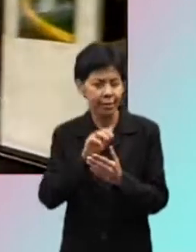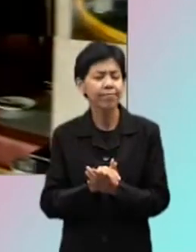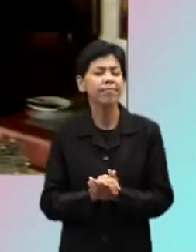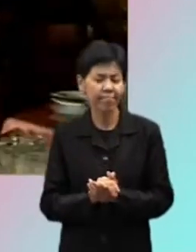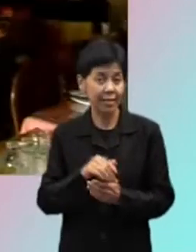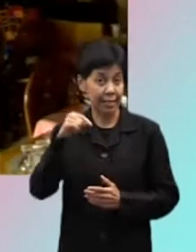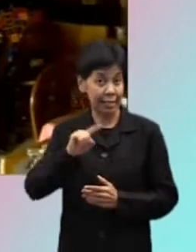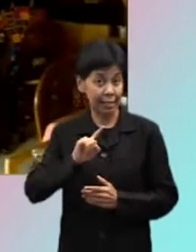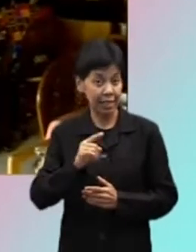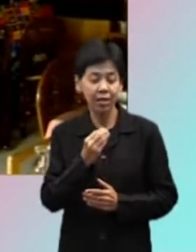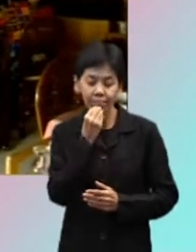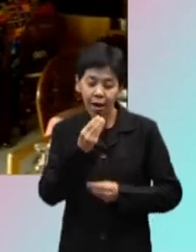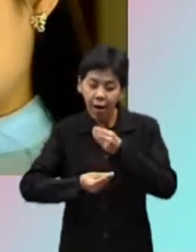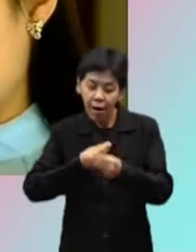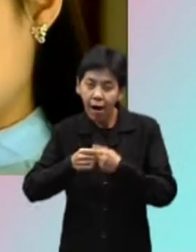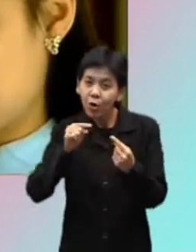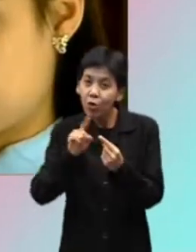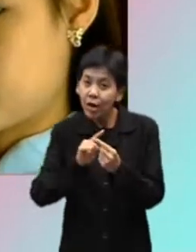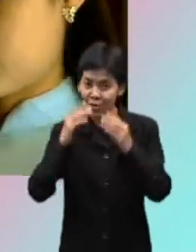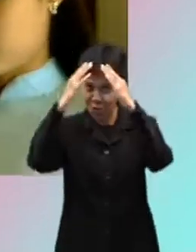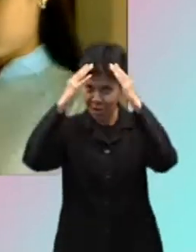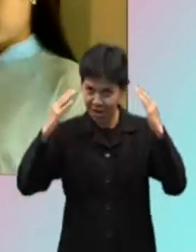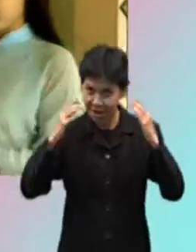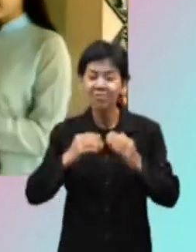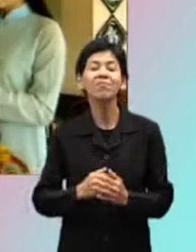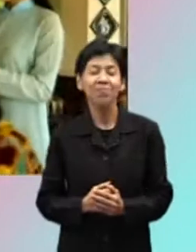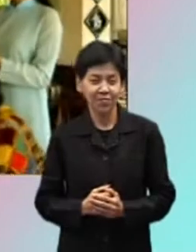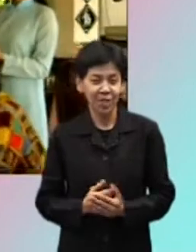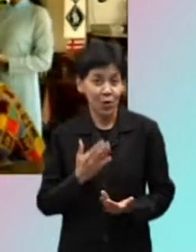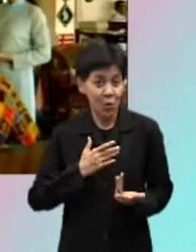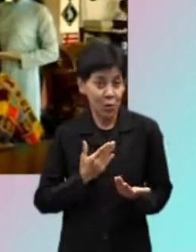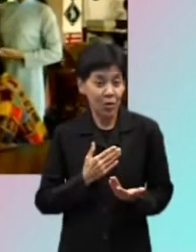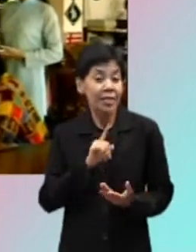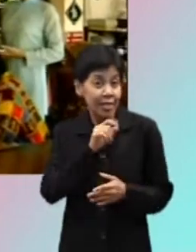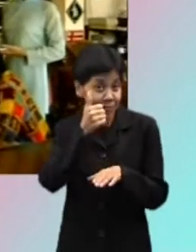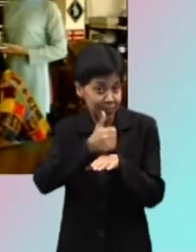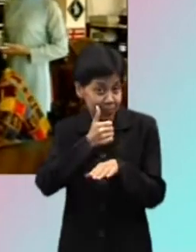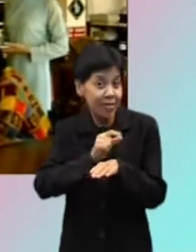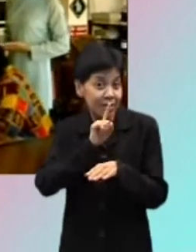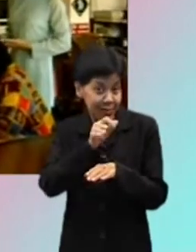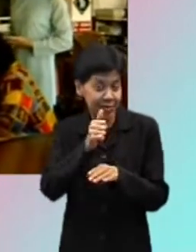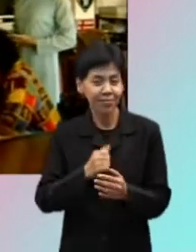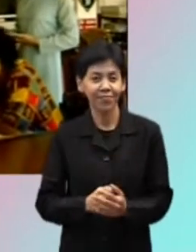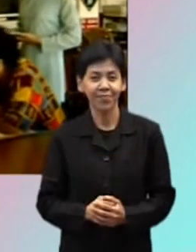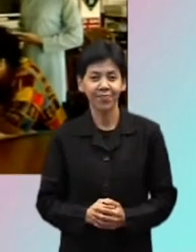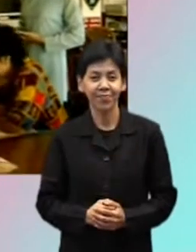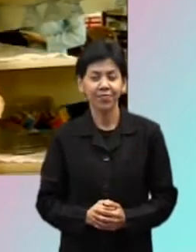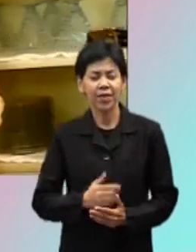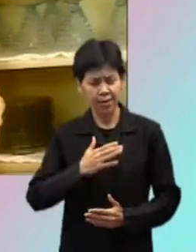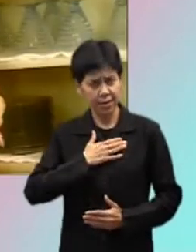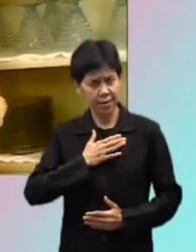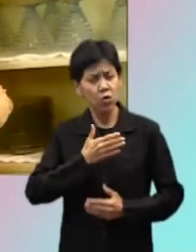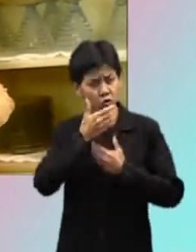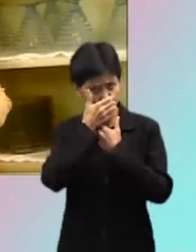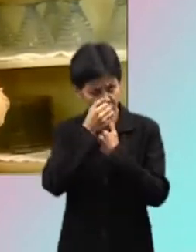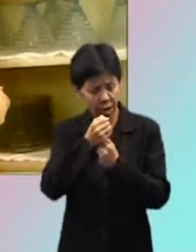ราะว่าที่นี่เขาขายอาหารเวียดนามด้วยยังไงประเดี๋ยวเราไปคุยกับเจ้าของร้านกันหน่อยดีกว่า สาเหตุที่ส